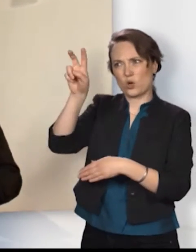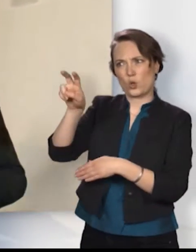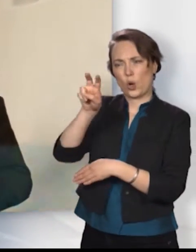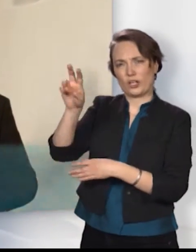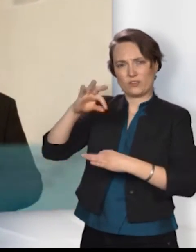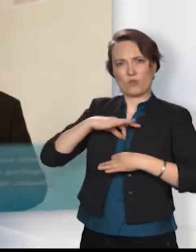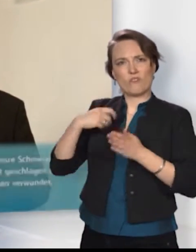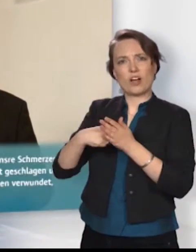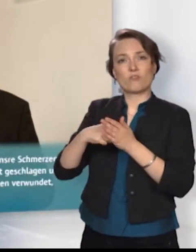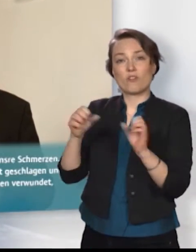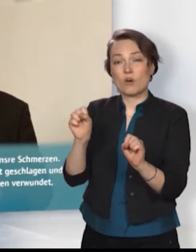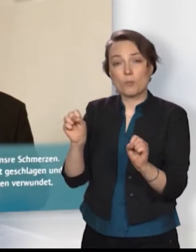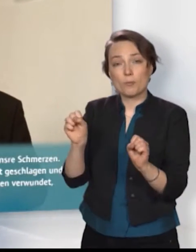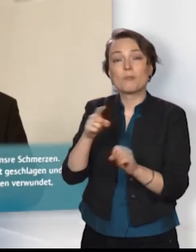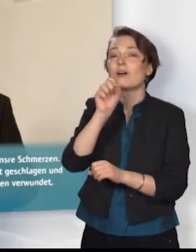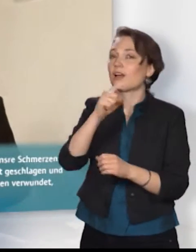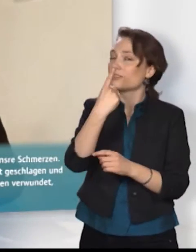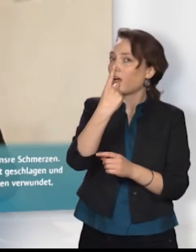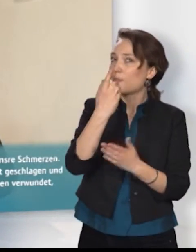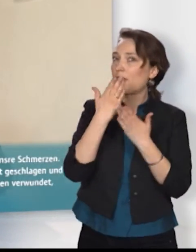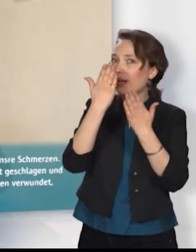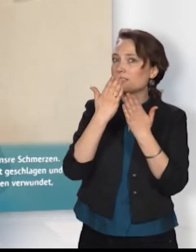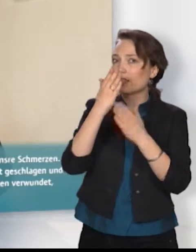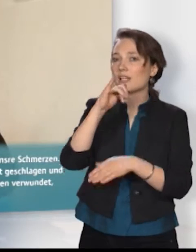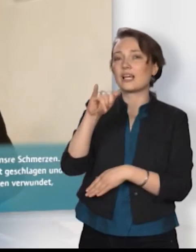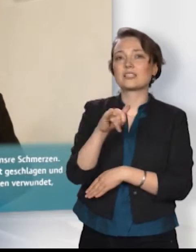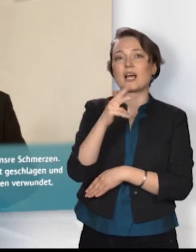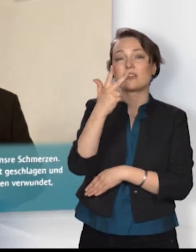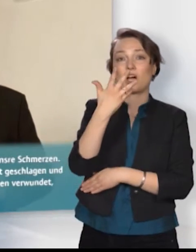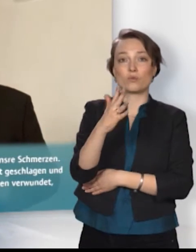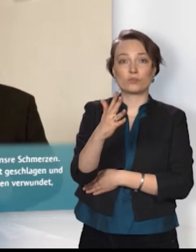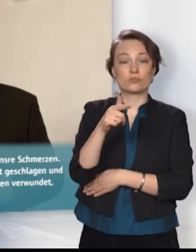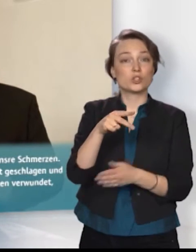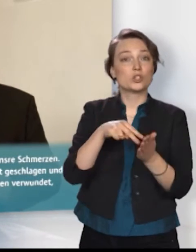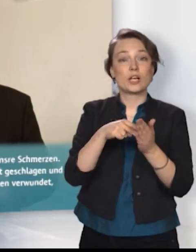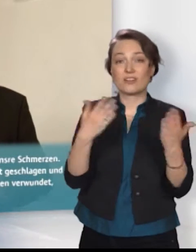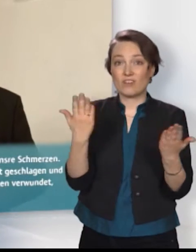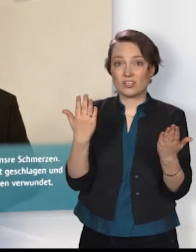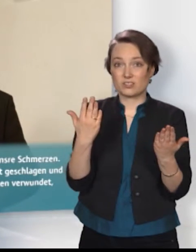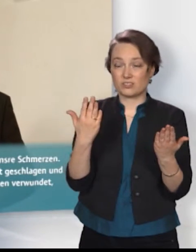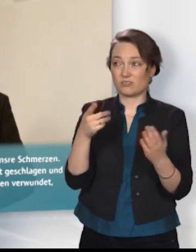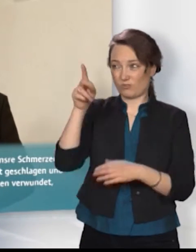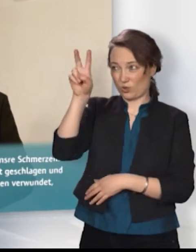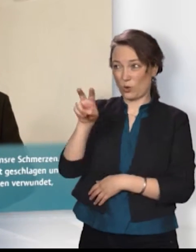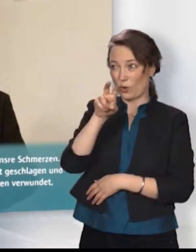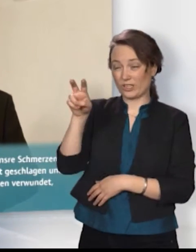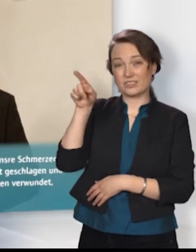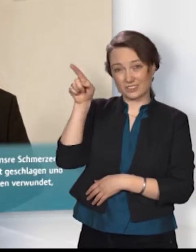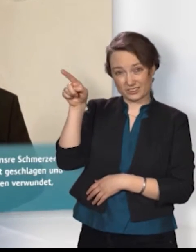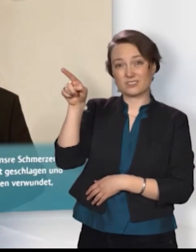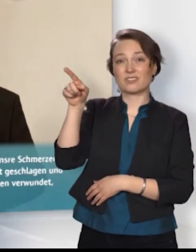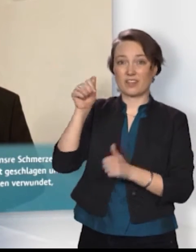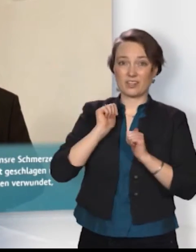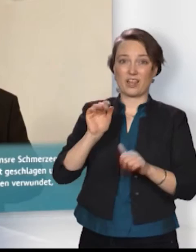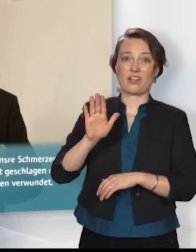Sie in Jesaja 53. Fürwahr, er trägt dort am Kreuz unsere Krankheit und er lädt dort auf sich unsere